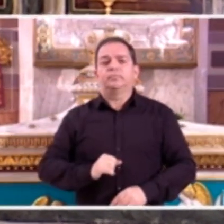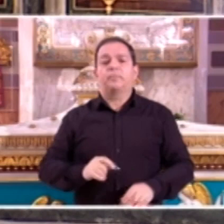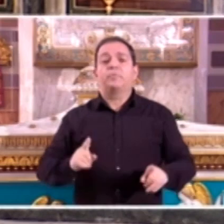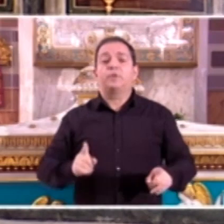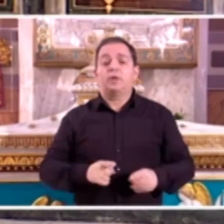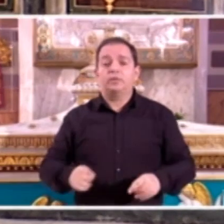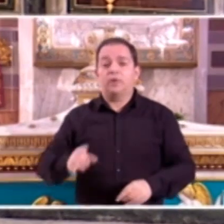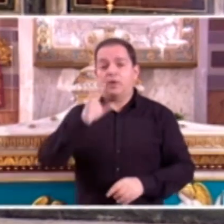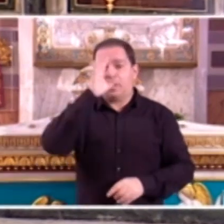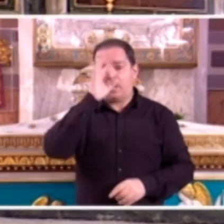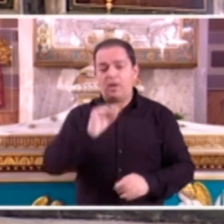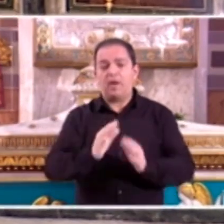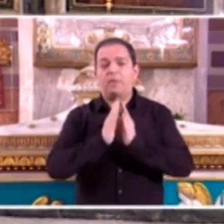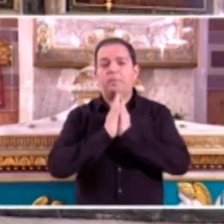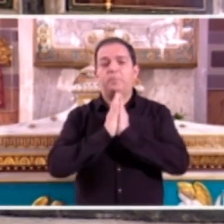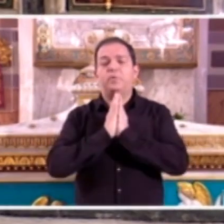αιώνων.